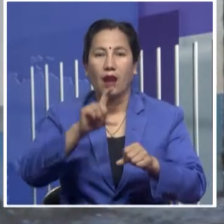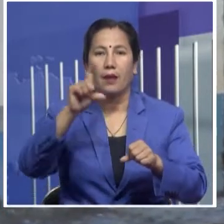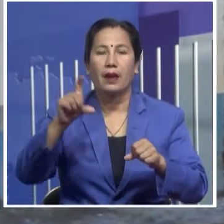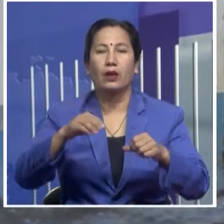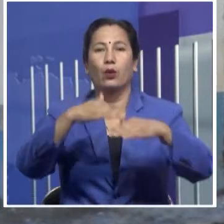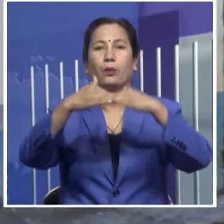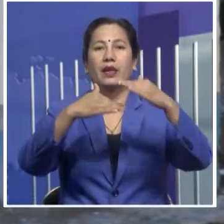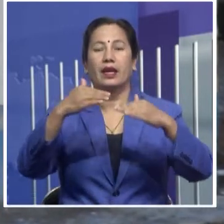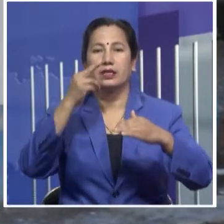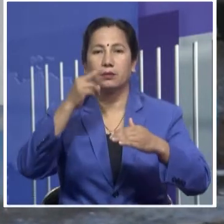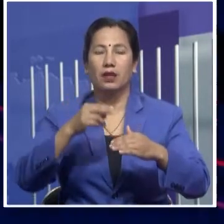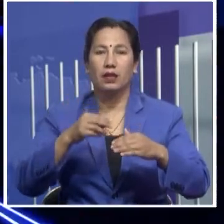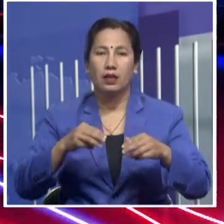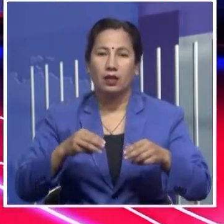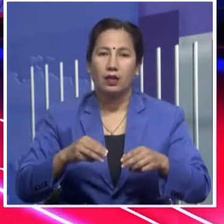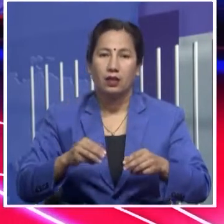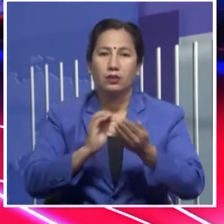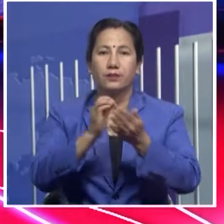चाहिँ विकासमा पनि एकदमै मद्दत हुन्छ।